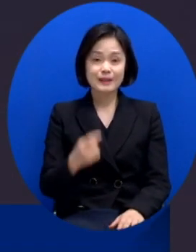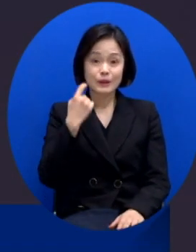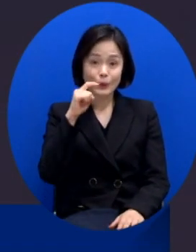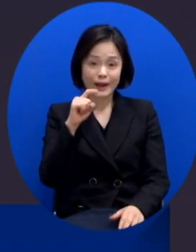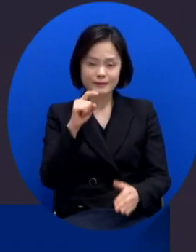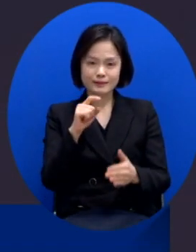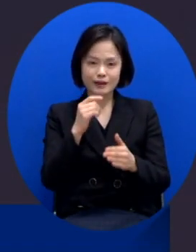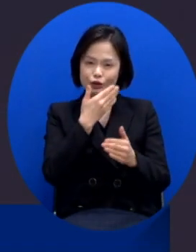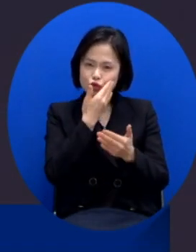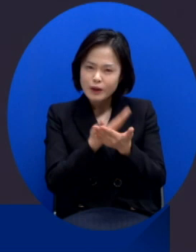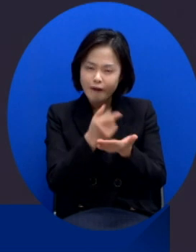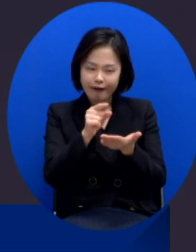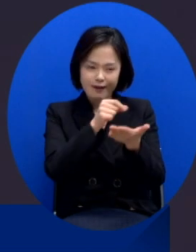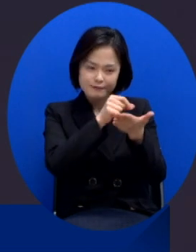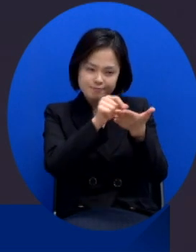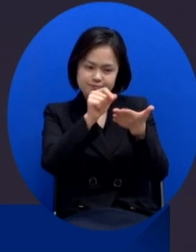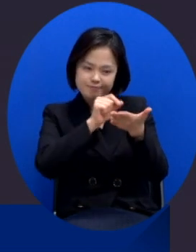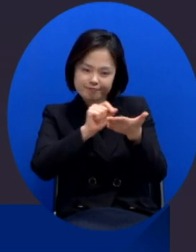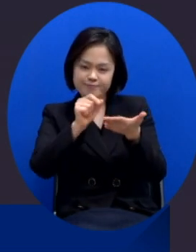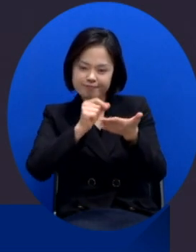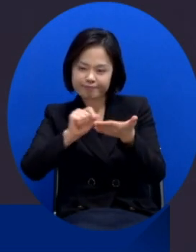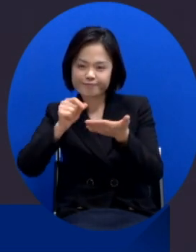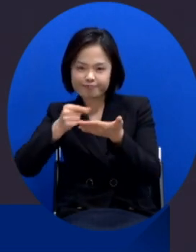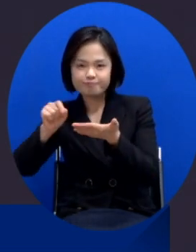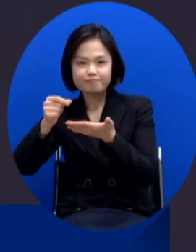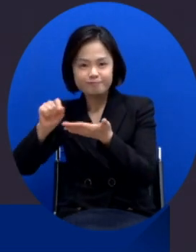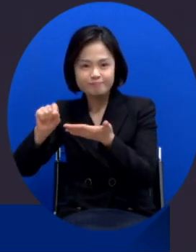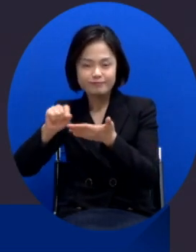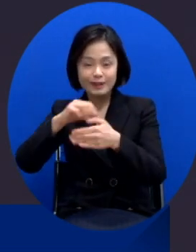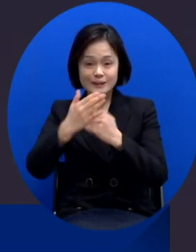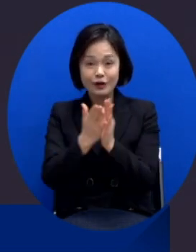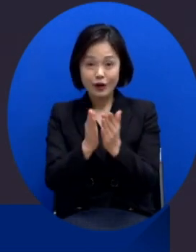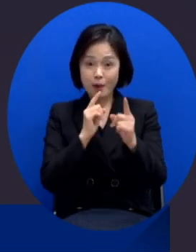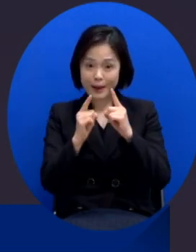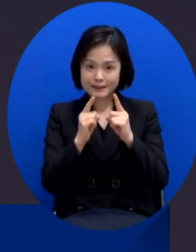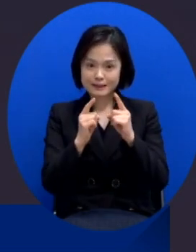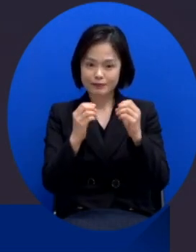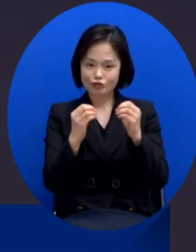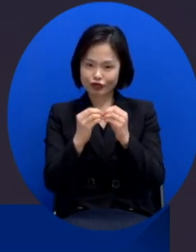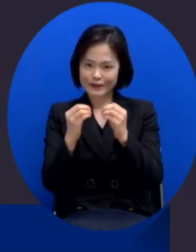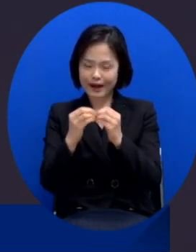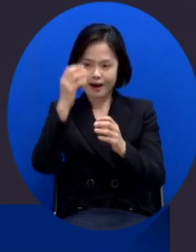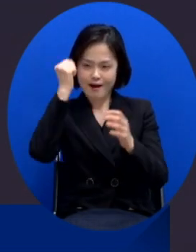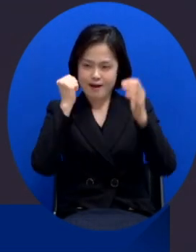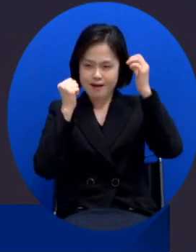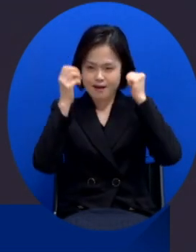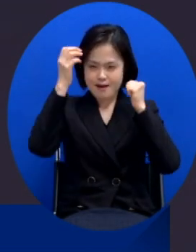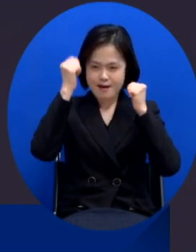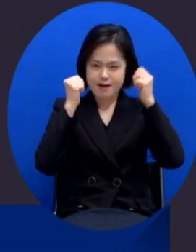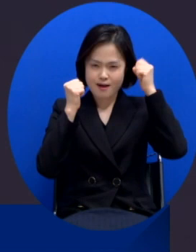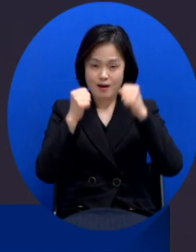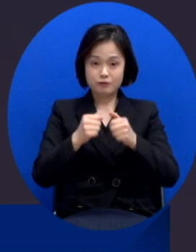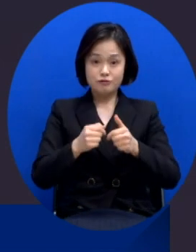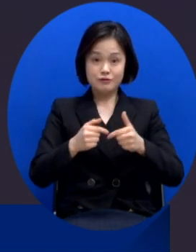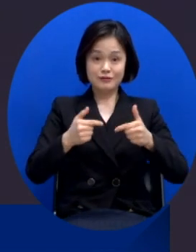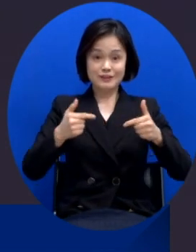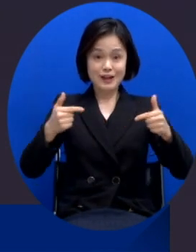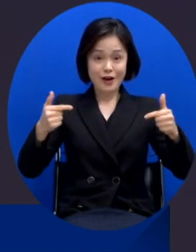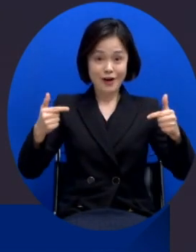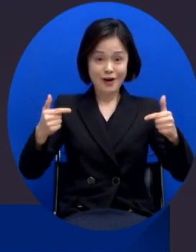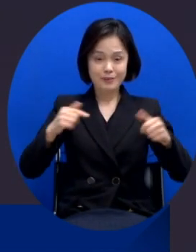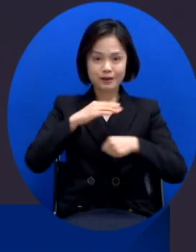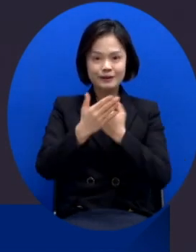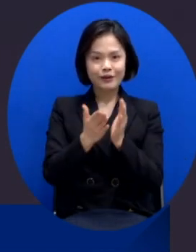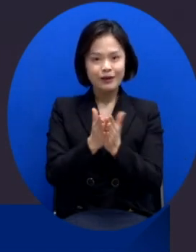매출을 치십시오 그렇게 성경구절을 계속해서 만들어 가는가 확장시켜 나오는걸 아마 여러분 성경이 더 많은